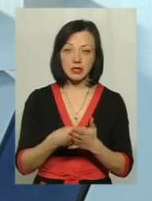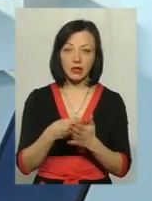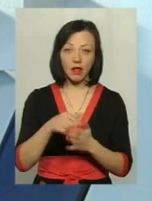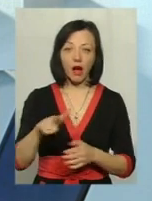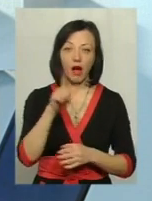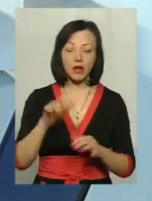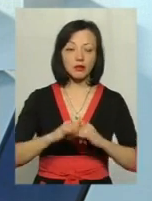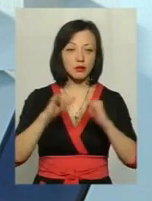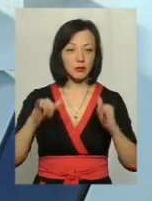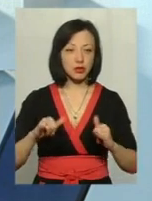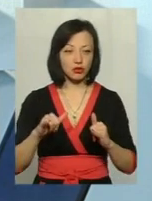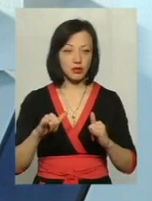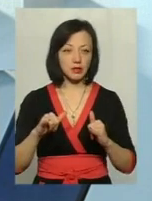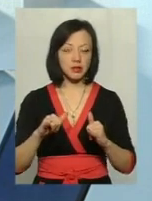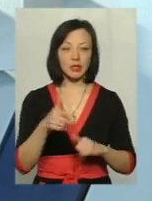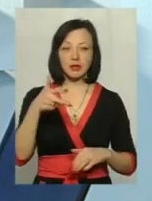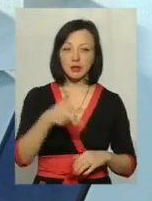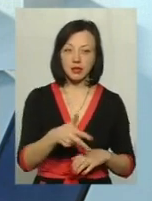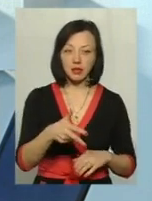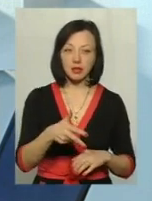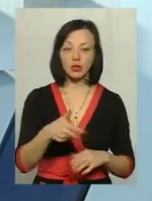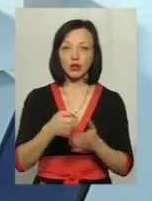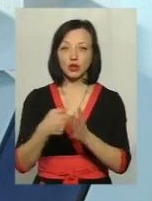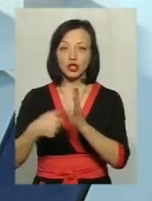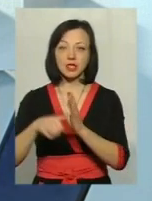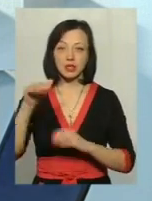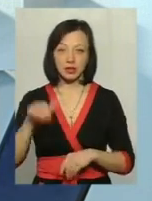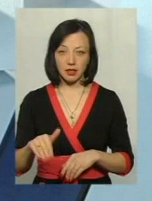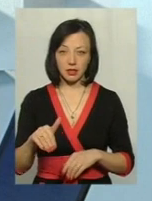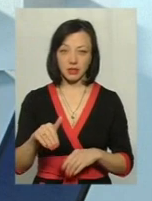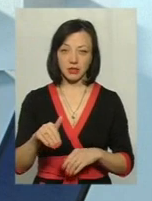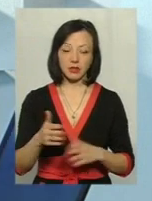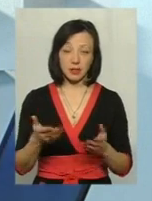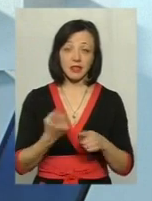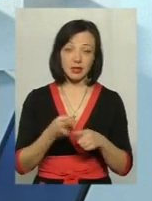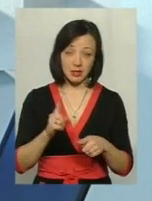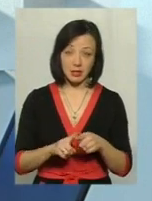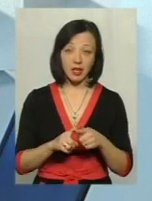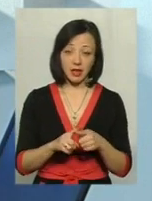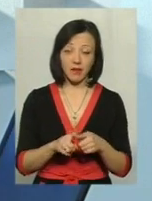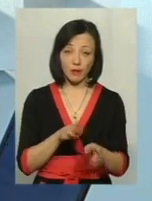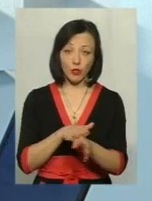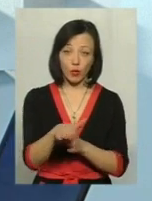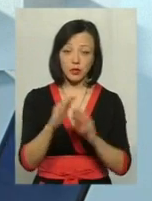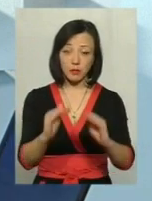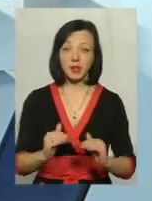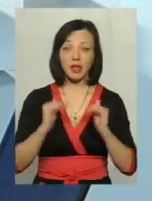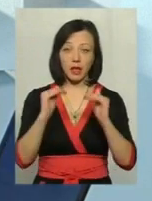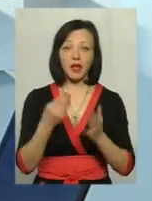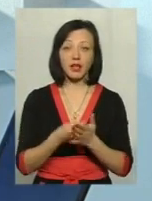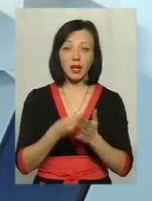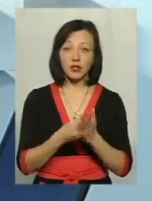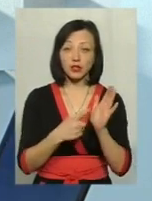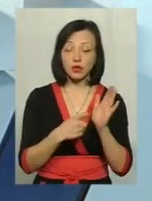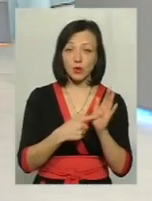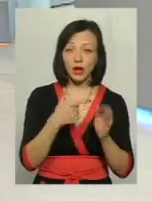газу збільшилась із 3 тисяч гривень до 6089 гривень. Оце от і відбулося підняття тарифу із